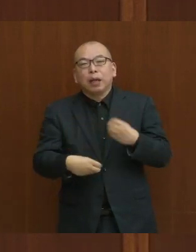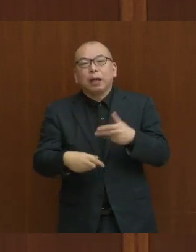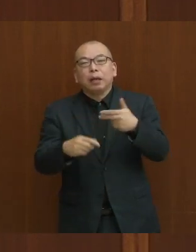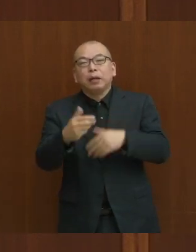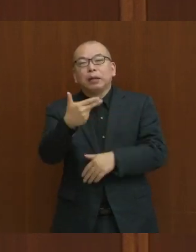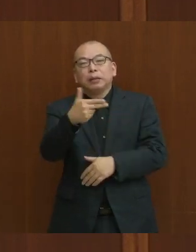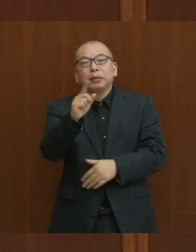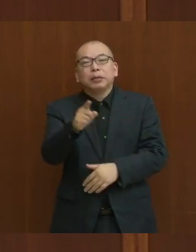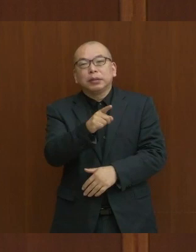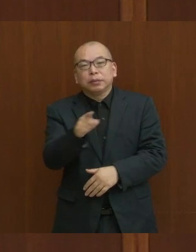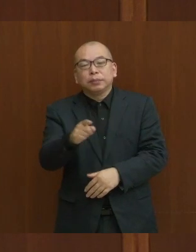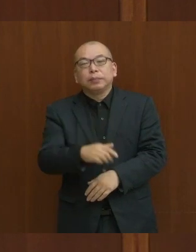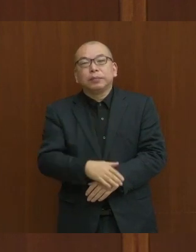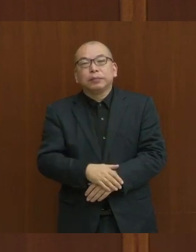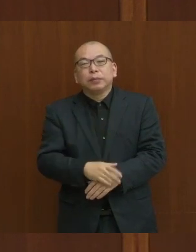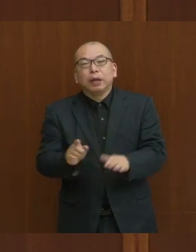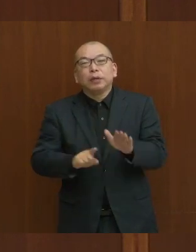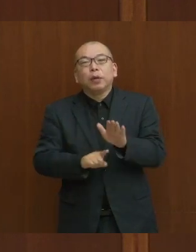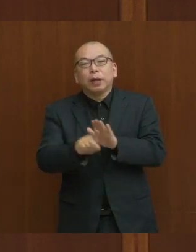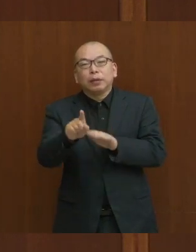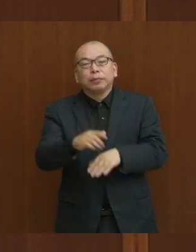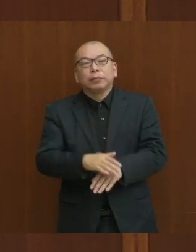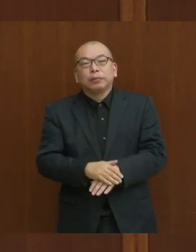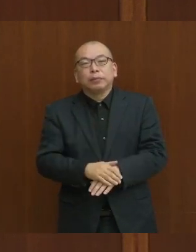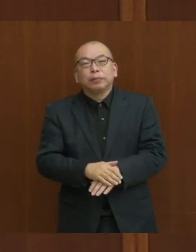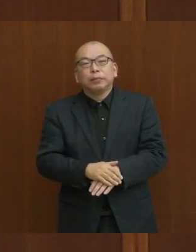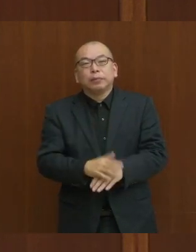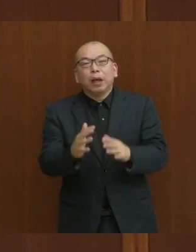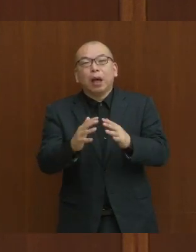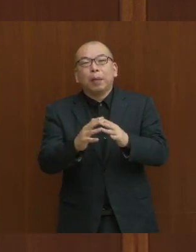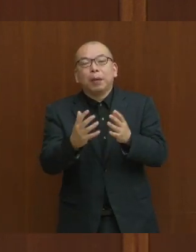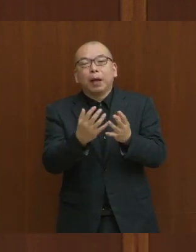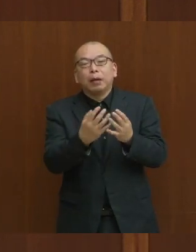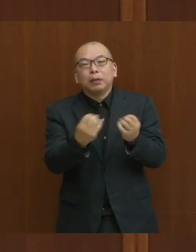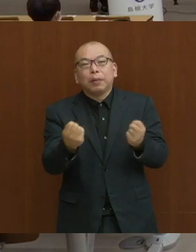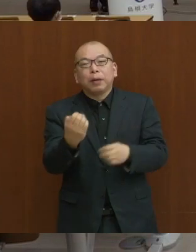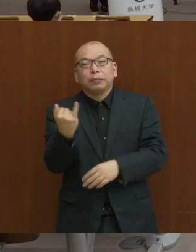名、総代宮沢理恵。